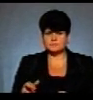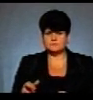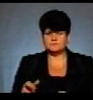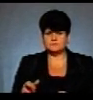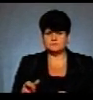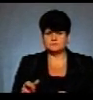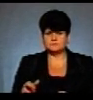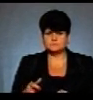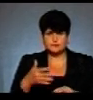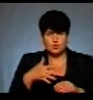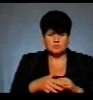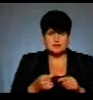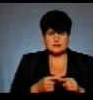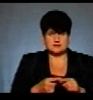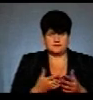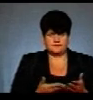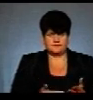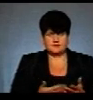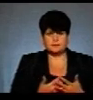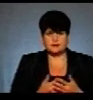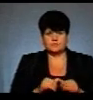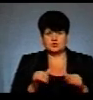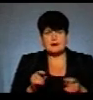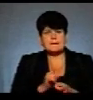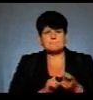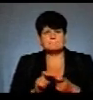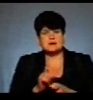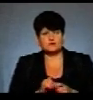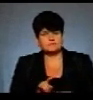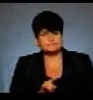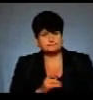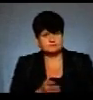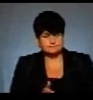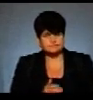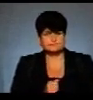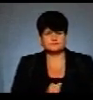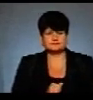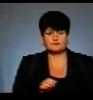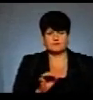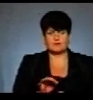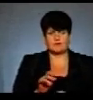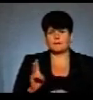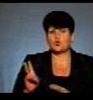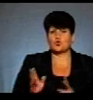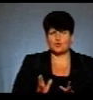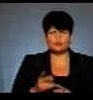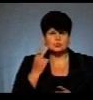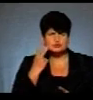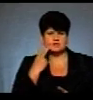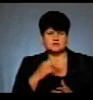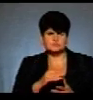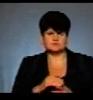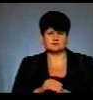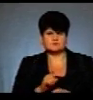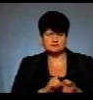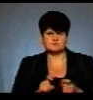означають це явище. Ну, наприклад, це поширення пліток неправдивих, так, про когось систематично, що